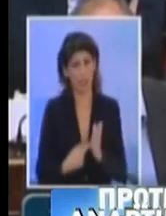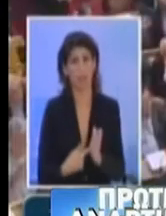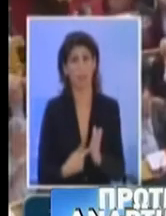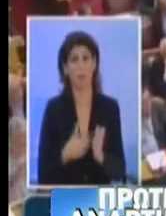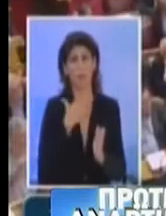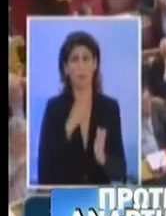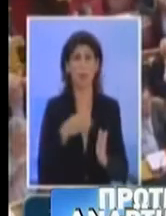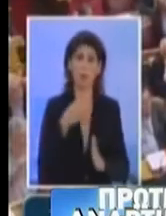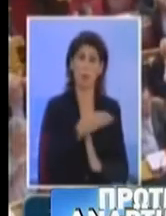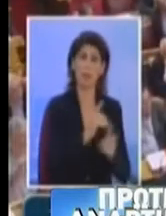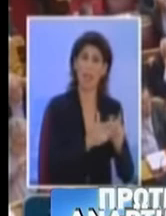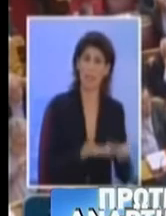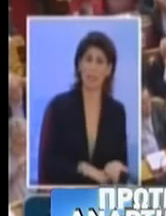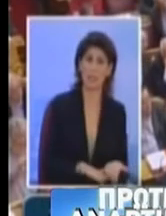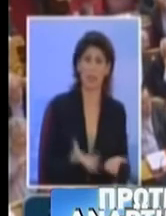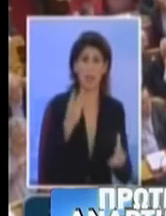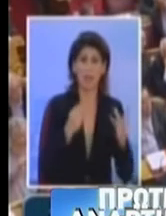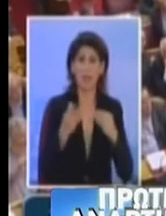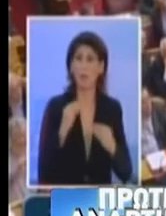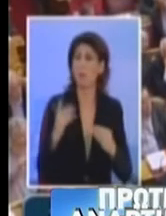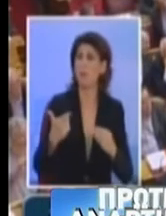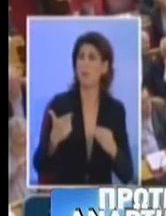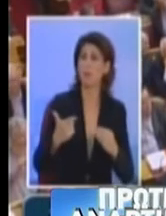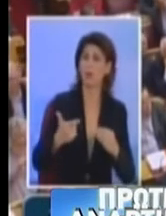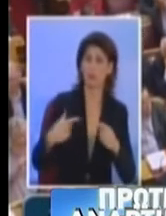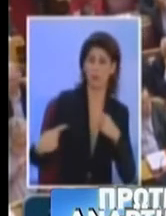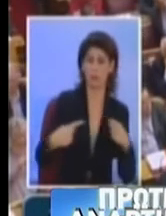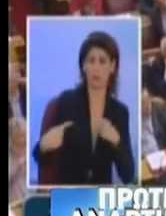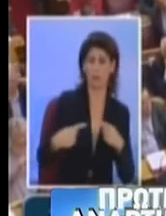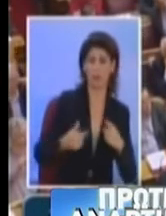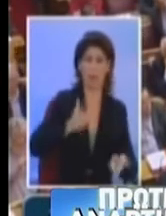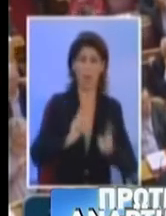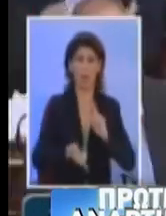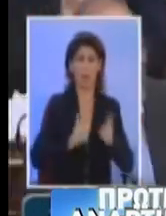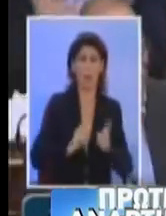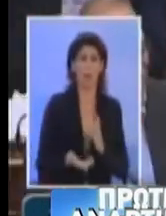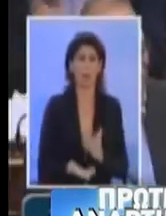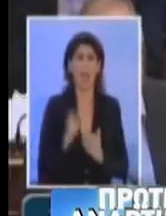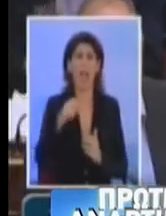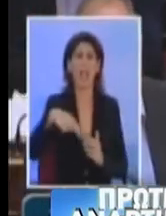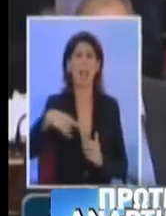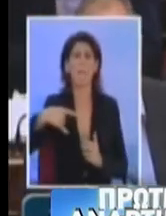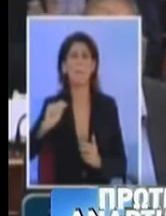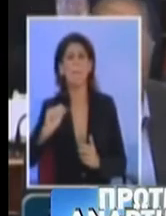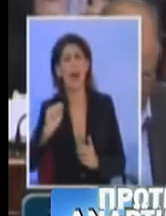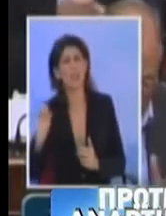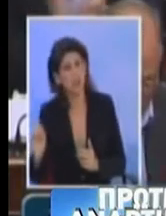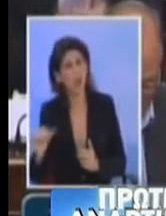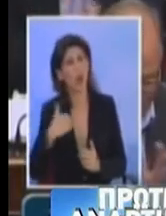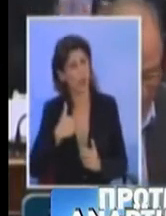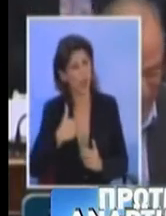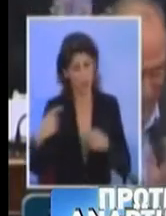πήγα στο Τέξας. Για να μάθω πώς μονομαχούν στο Ελπάσο. Στη μονομαχία λοιπόν θα είμαι παρόν.